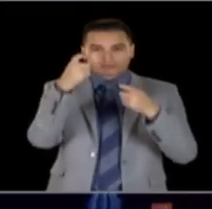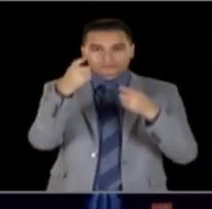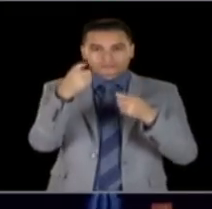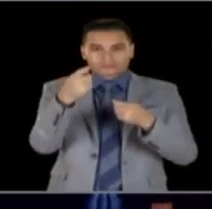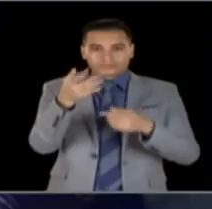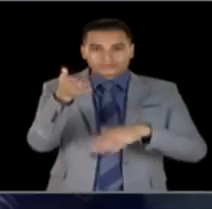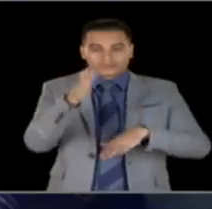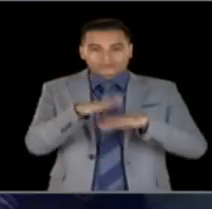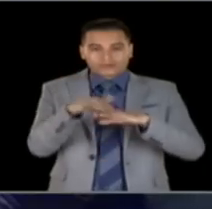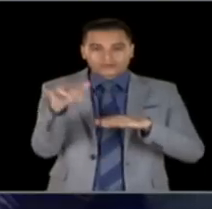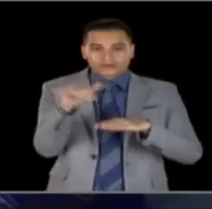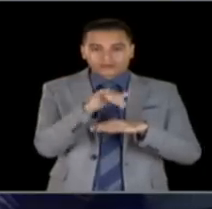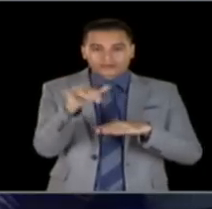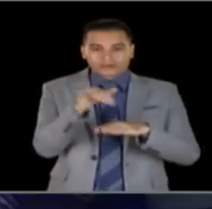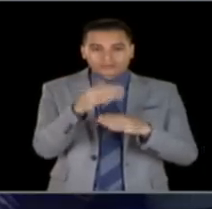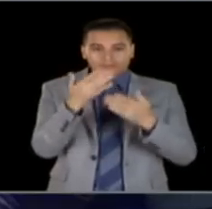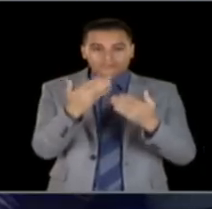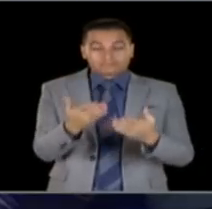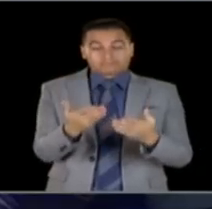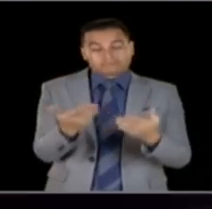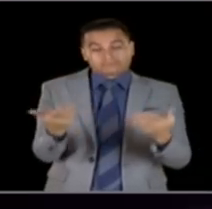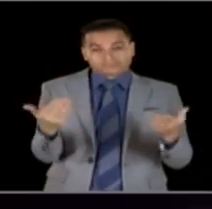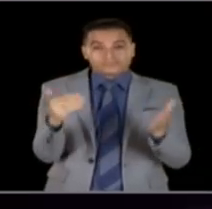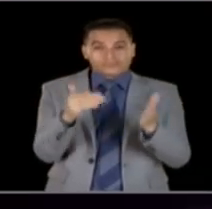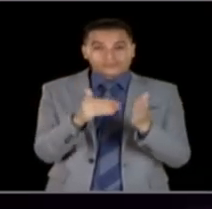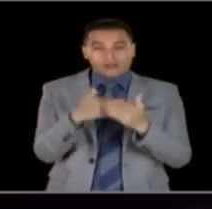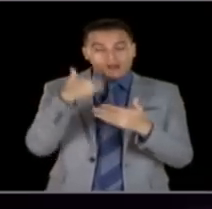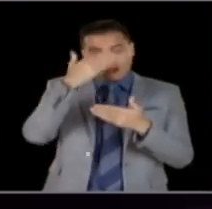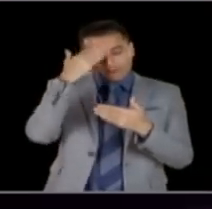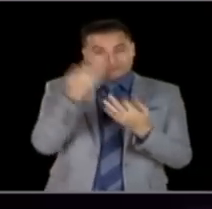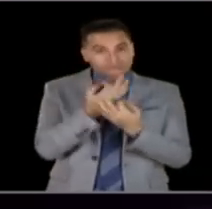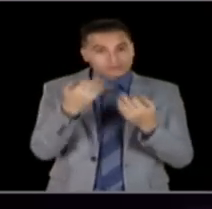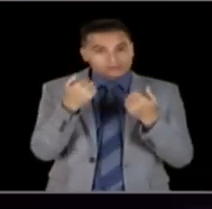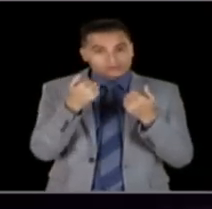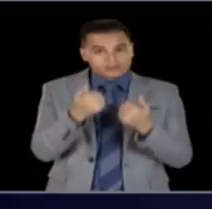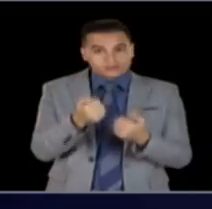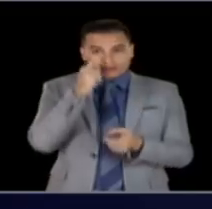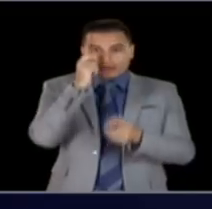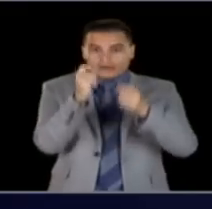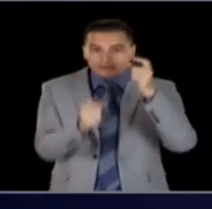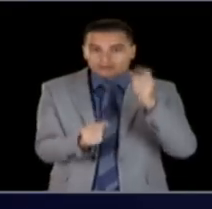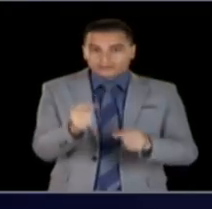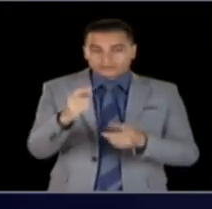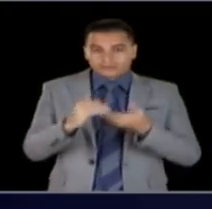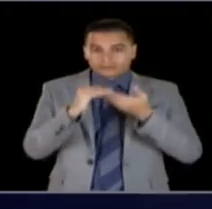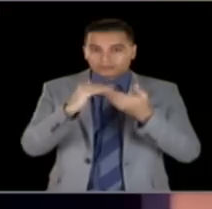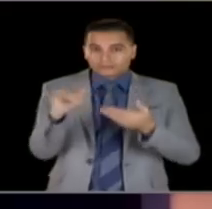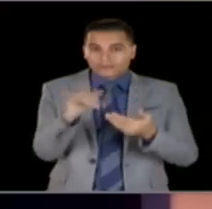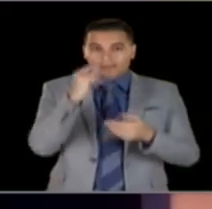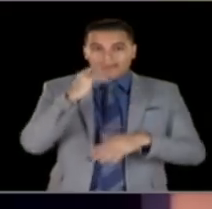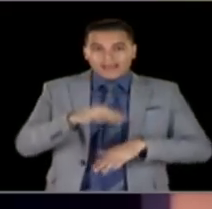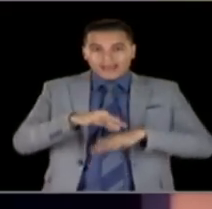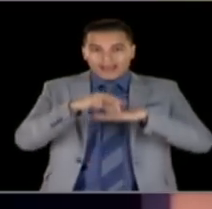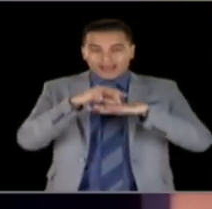ان شاء الله يعني عقلنا كده وخدنا اكسبيرينس حلوه. حلوه عقلنا. ازيك يا جون؟